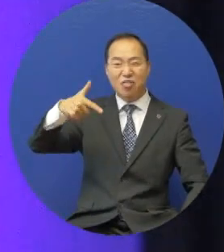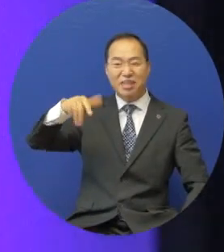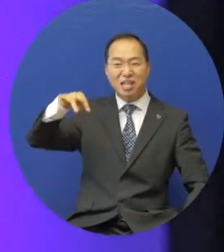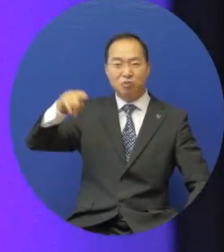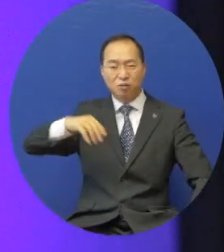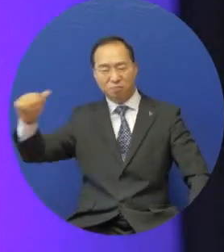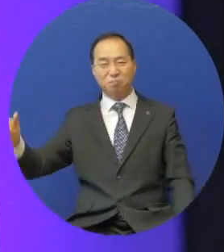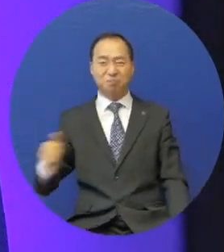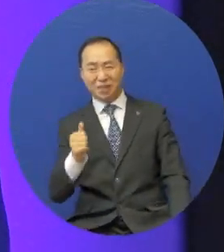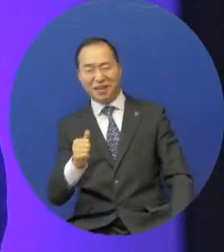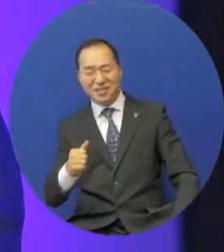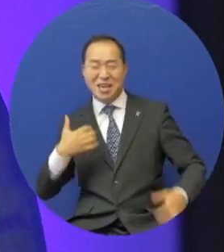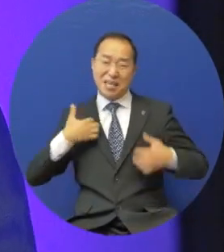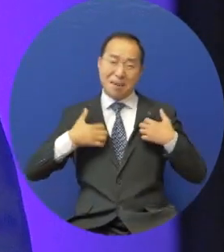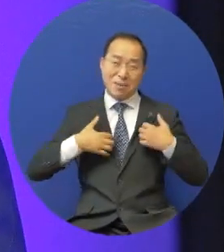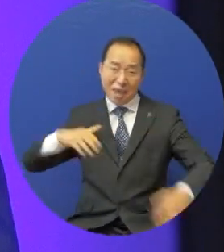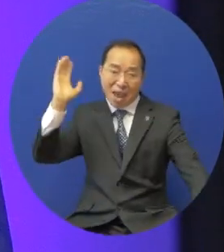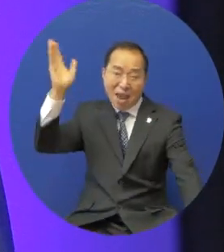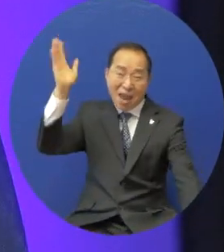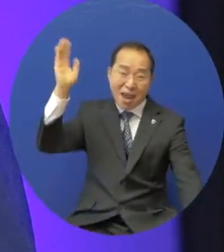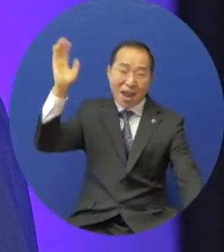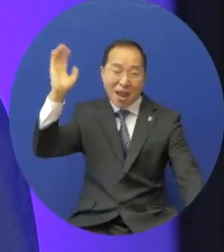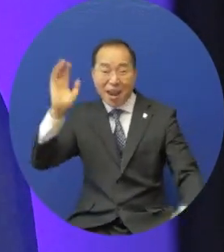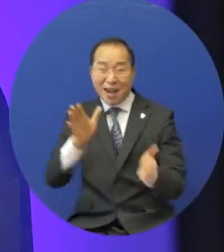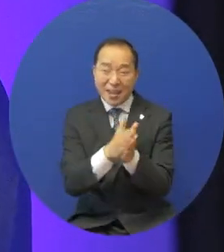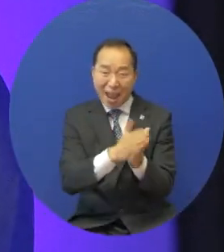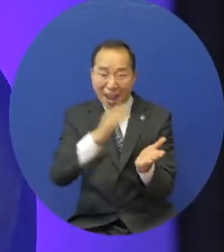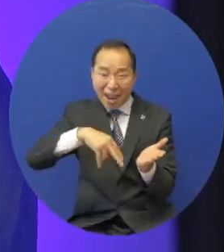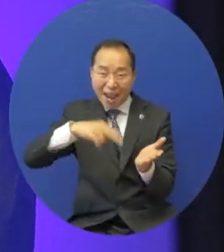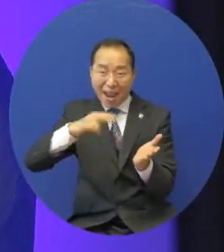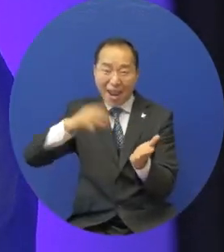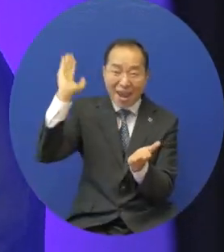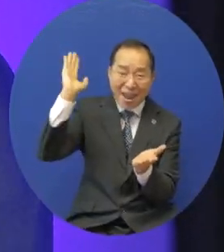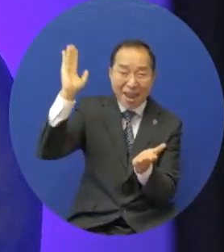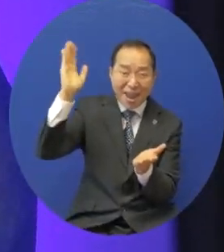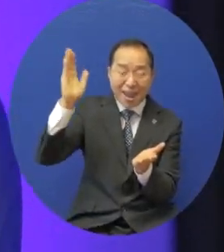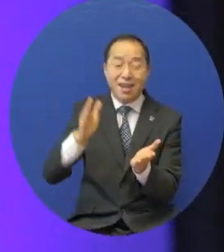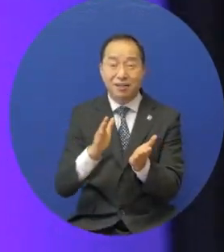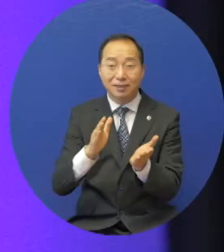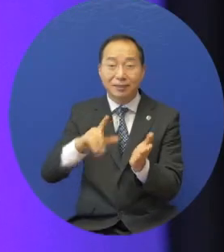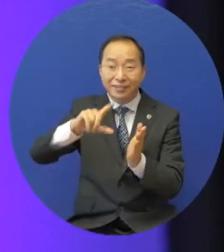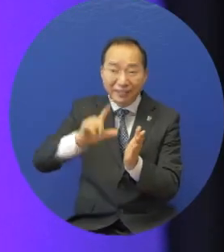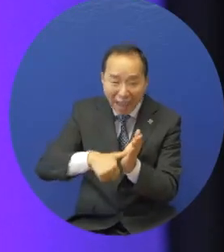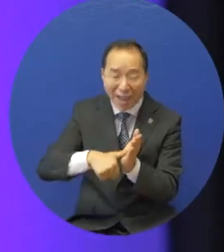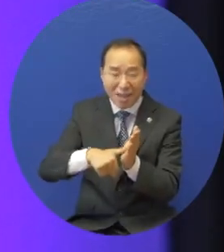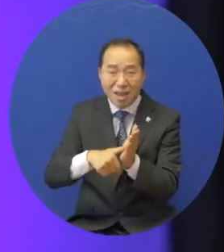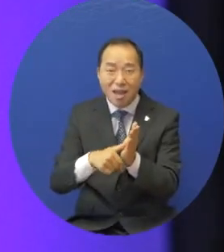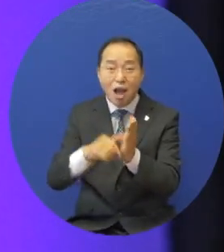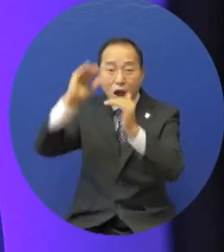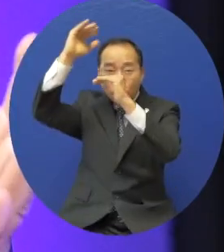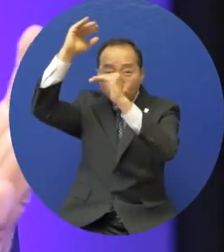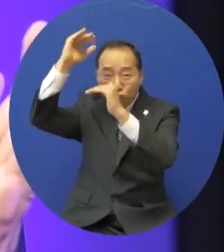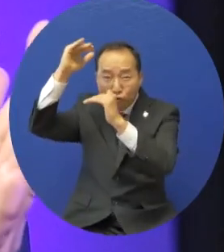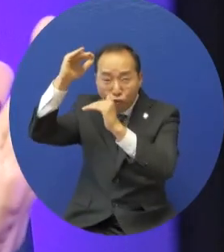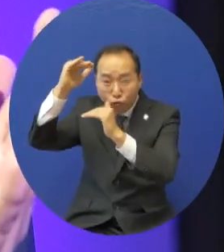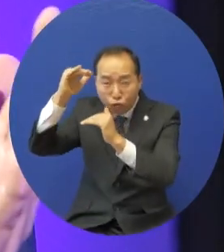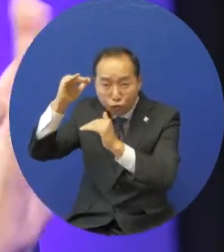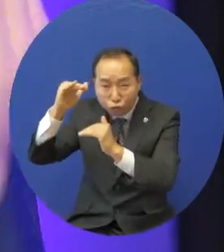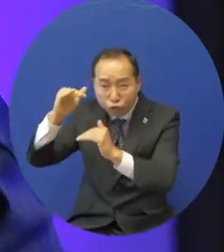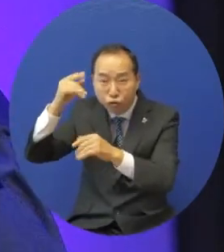했어요. 어떤 작품을 이제 구현을 했죠. 그런데 전기수가 막 이제 읽어주고 설명해주는